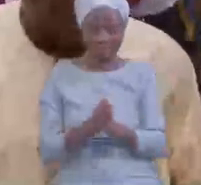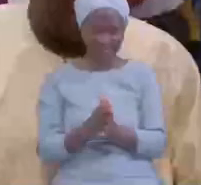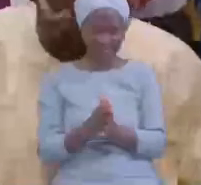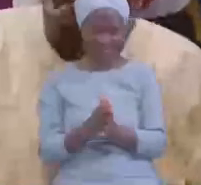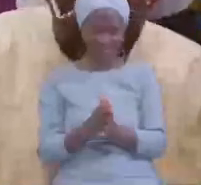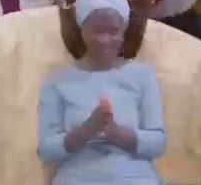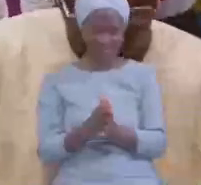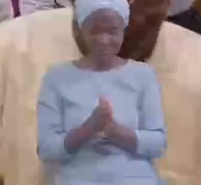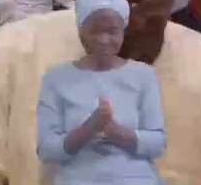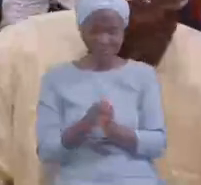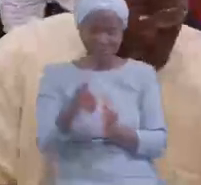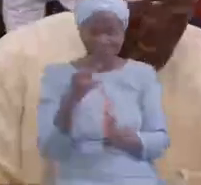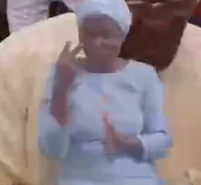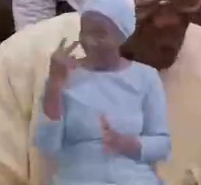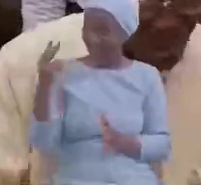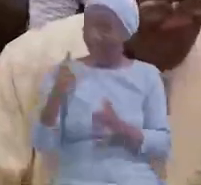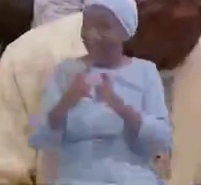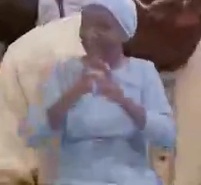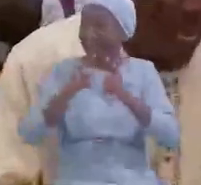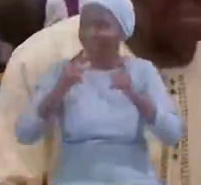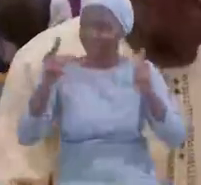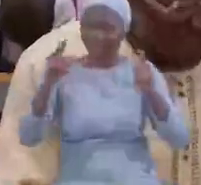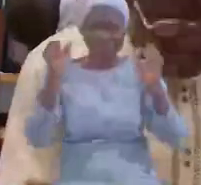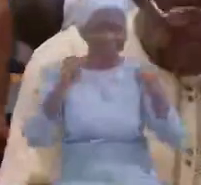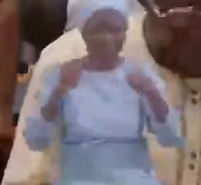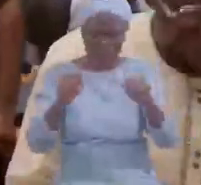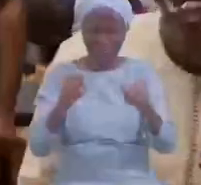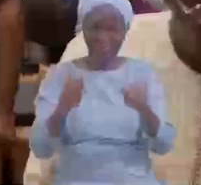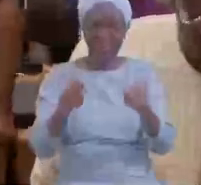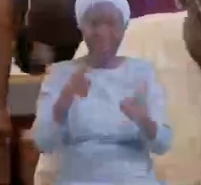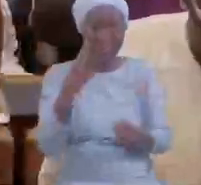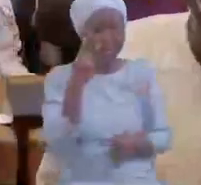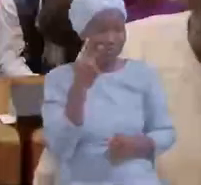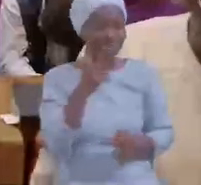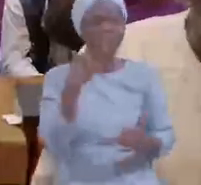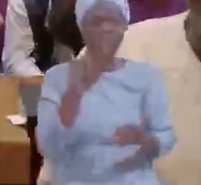Vous voyez de grandes possibilités. Vous voyez bien.